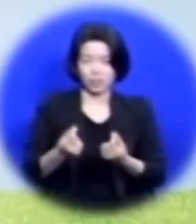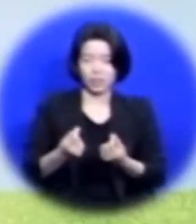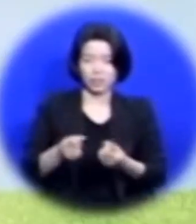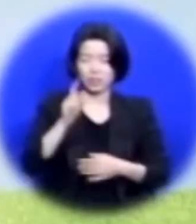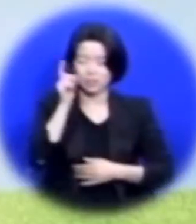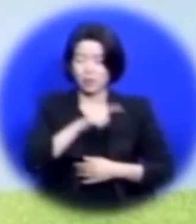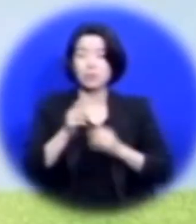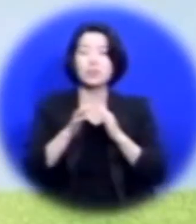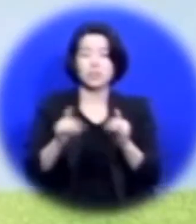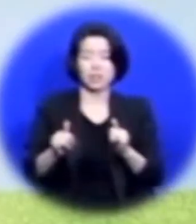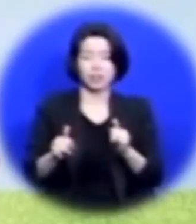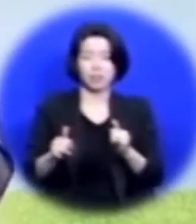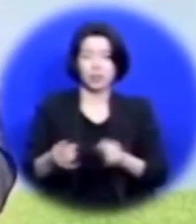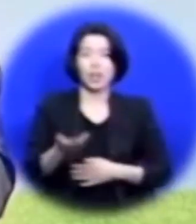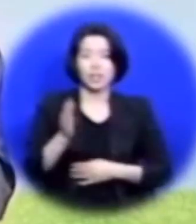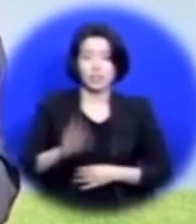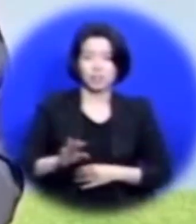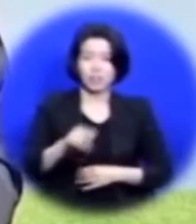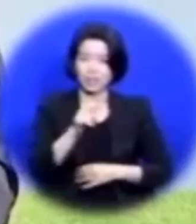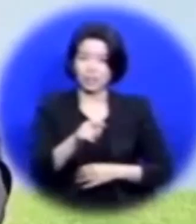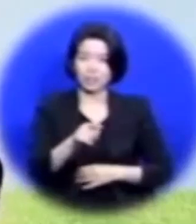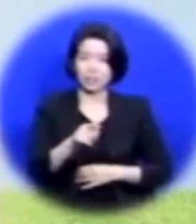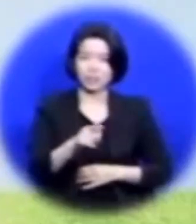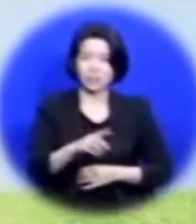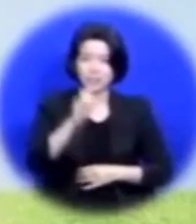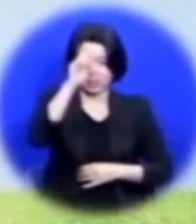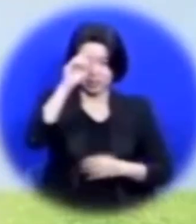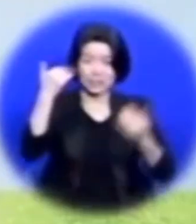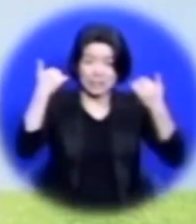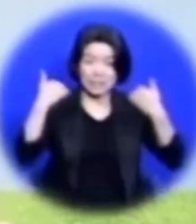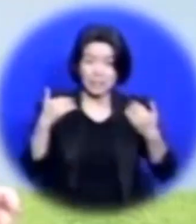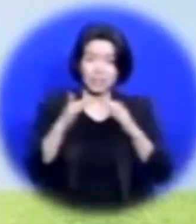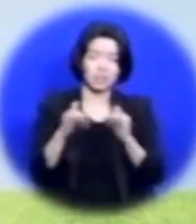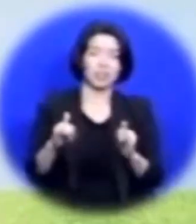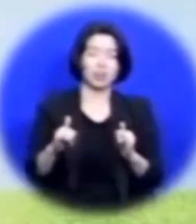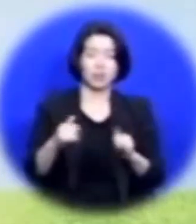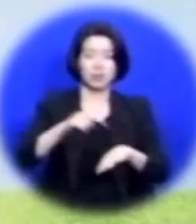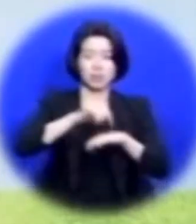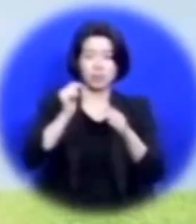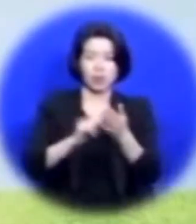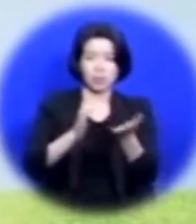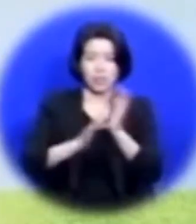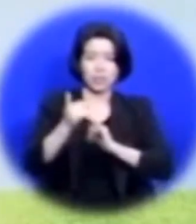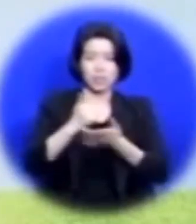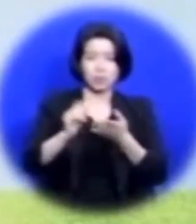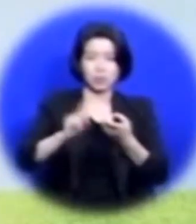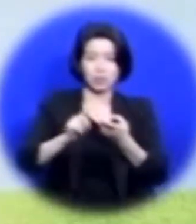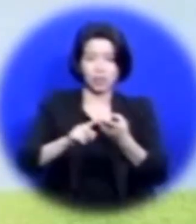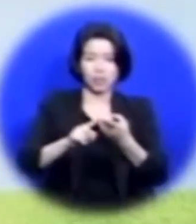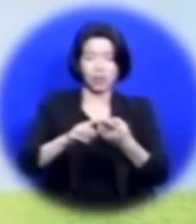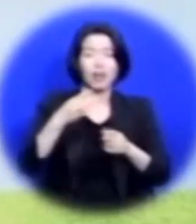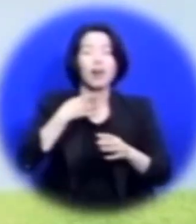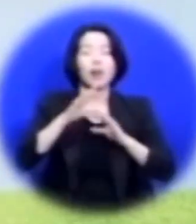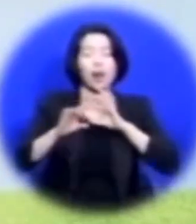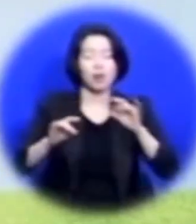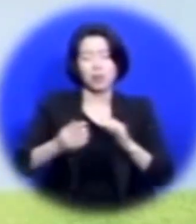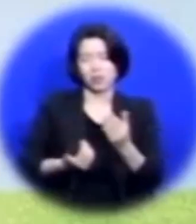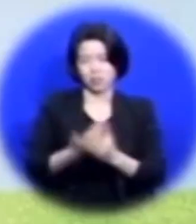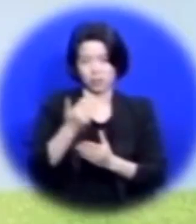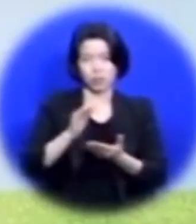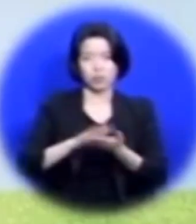사람입니다 그런데 i4 껴 의 마음에 예수님에 대한 갈망이 생겼어요